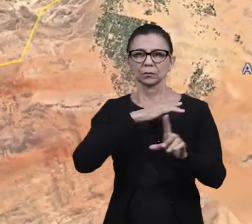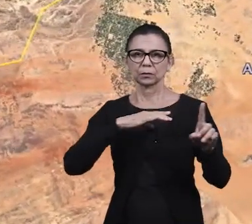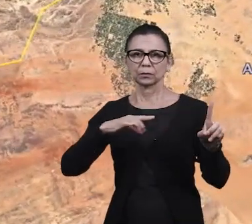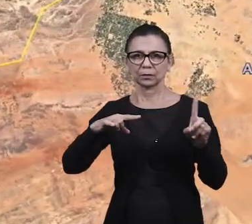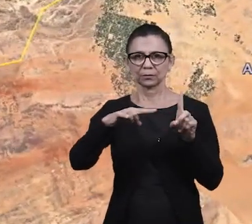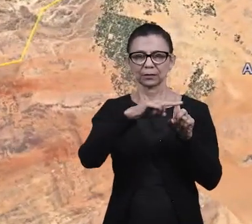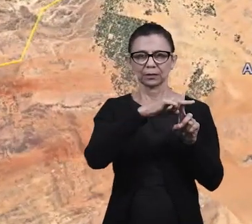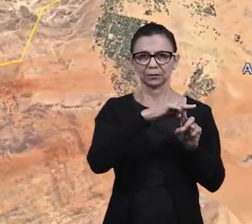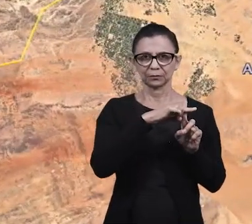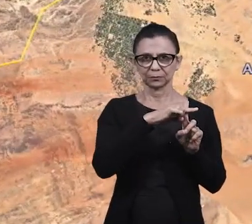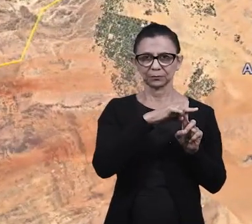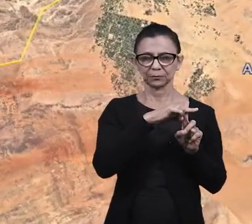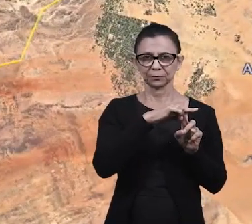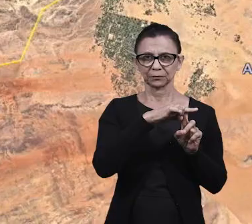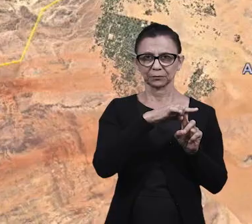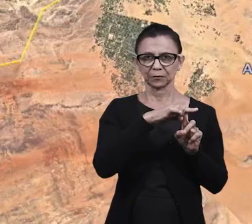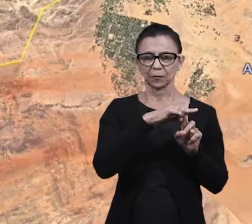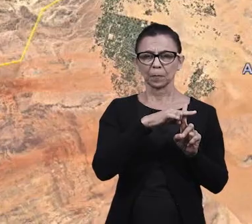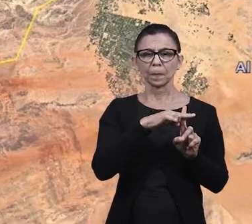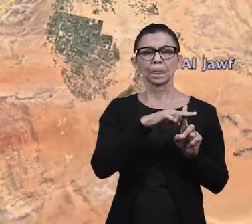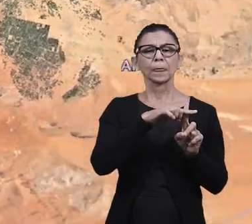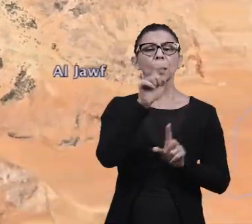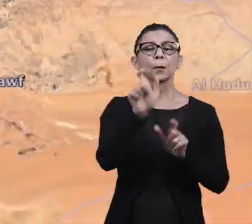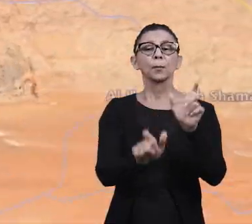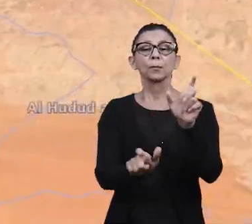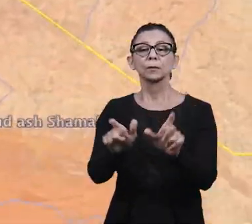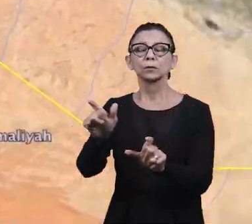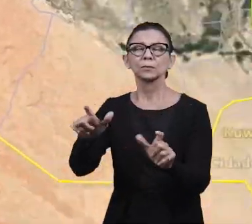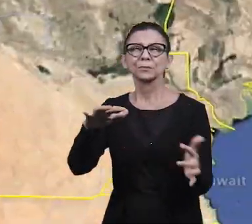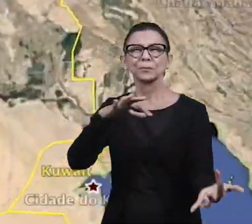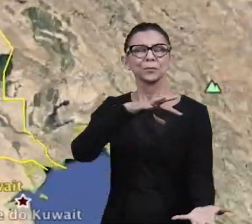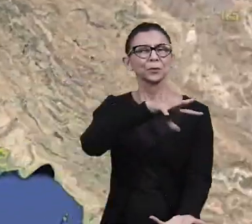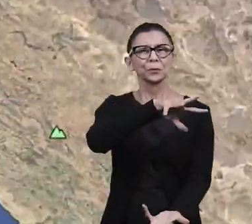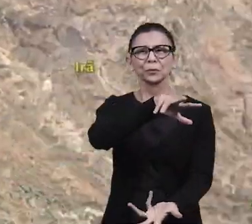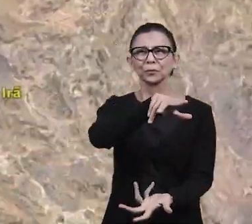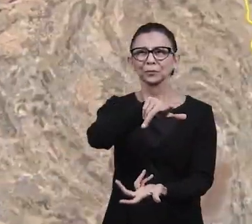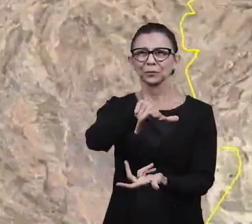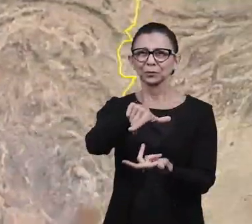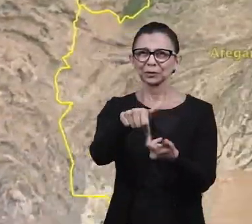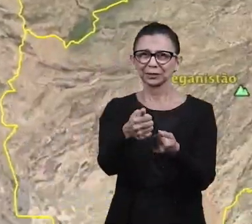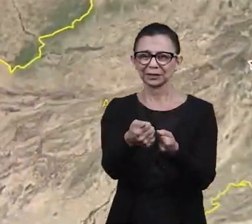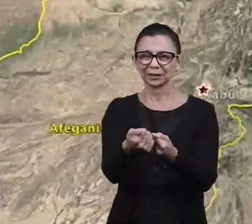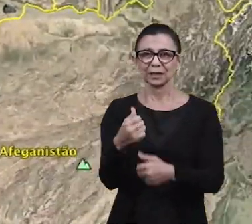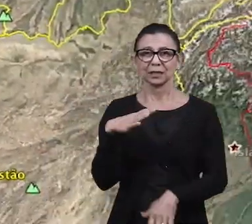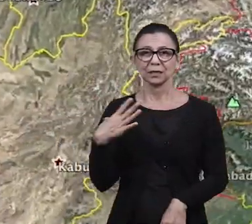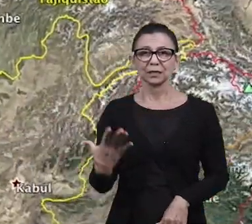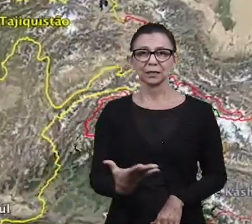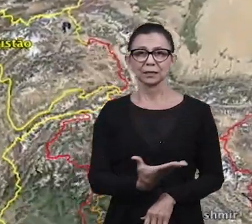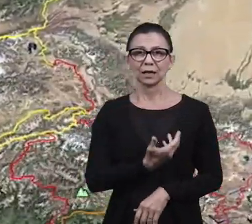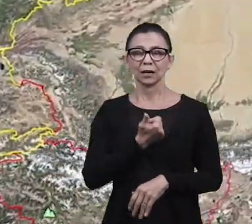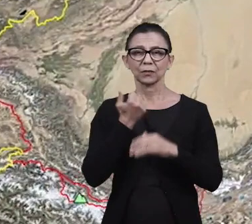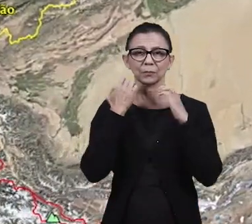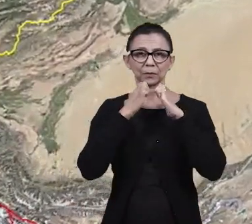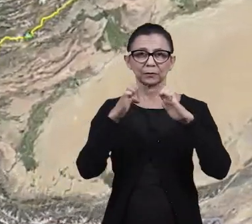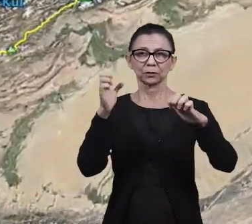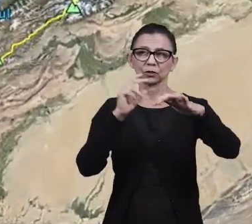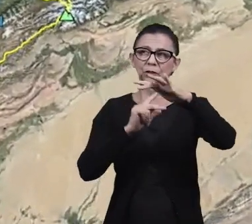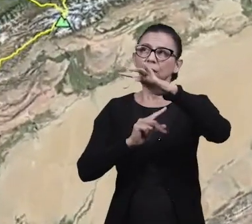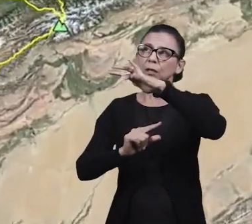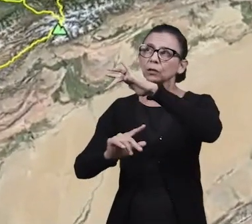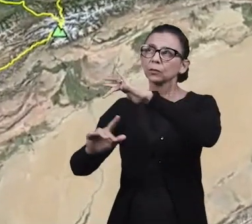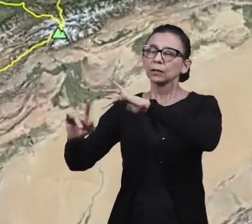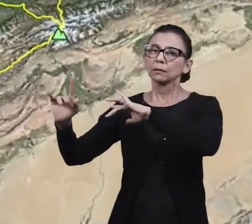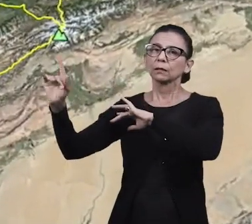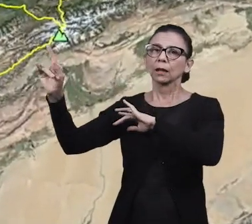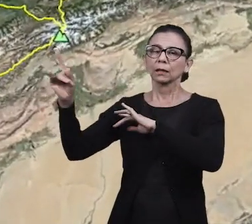Jésus à la veille de sa mort à la croix du Calvaire. Des personnes de toutes les parties du monde sont touchées par